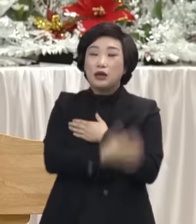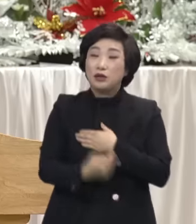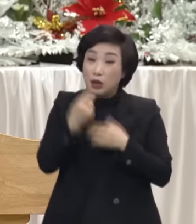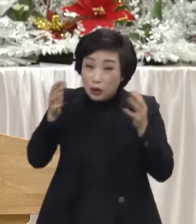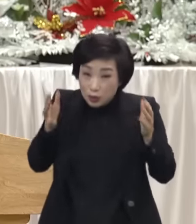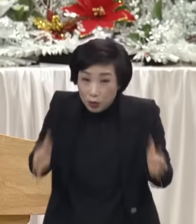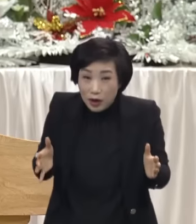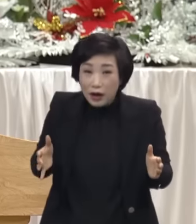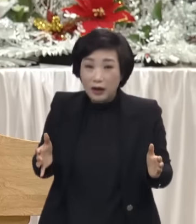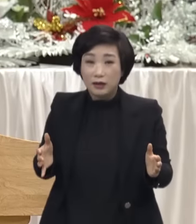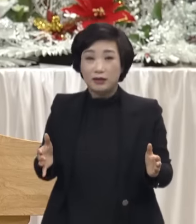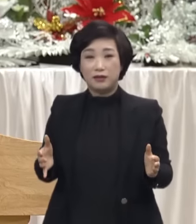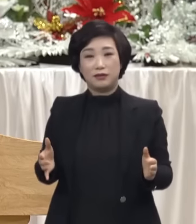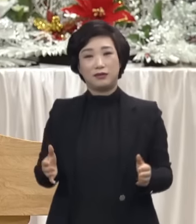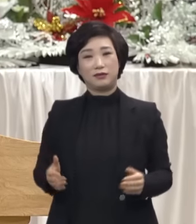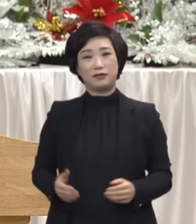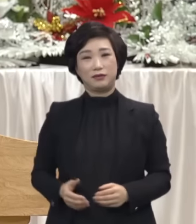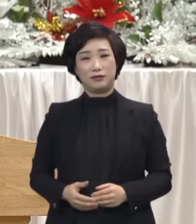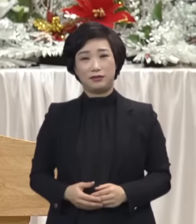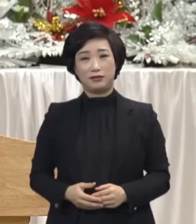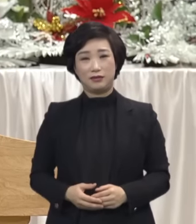육신이라는 탈란트여.